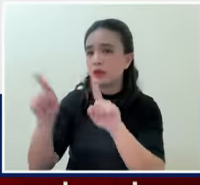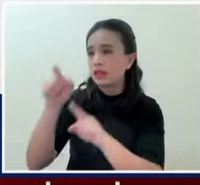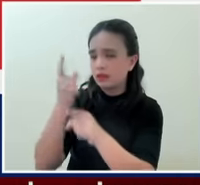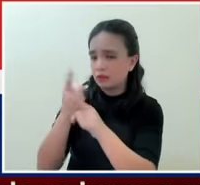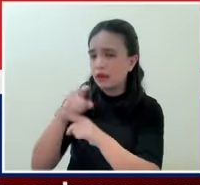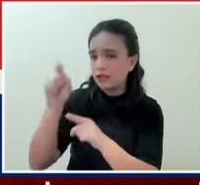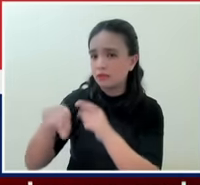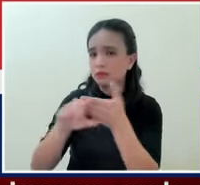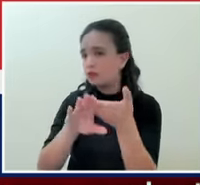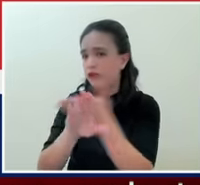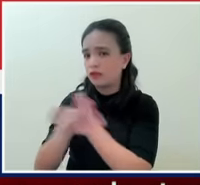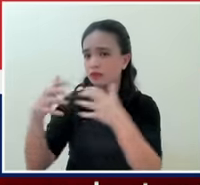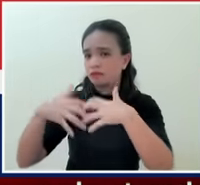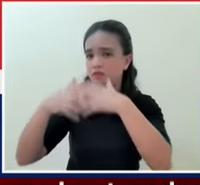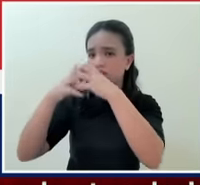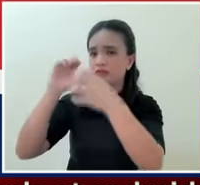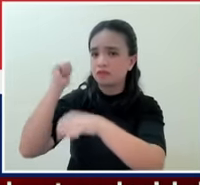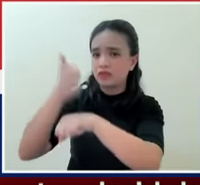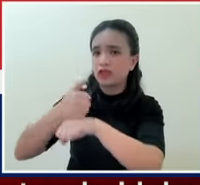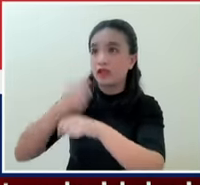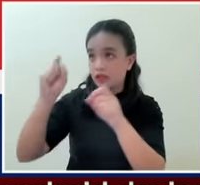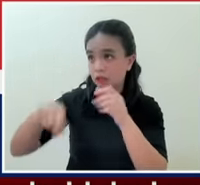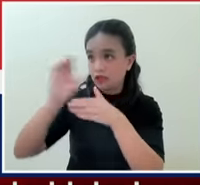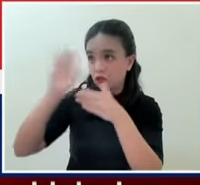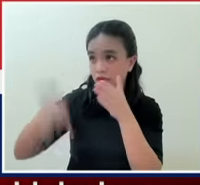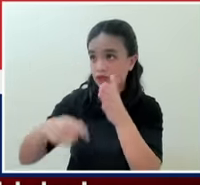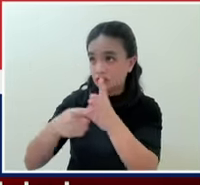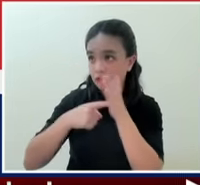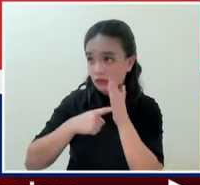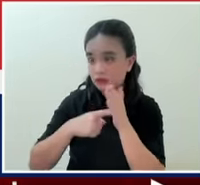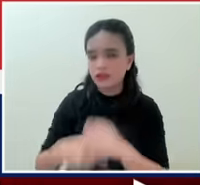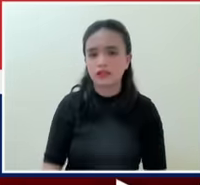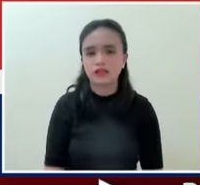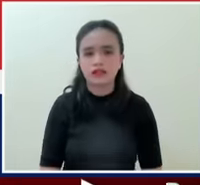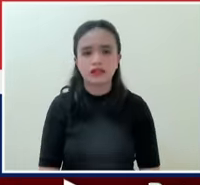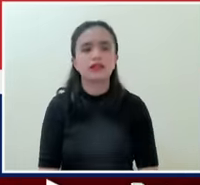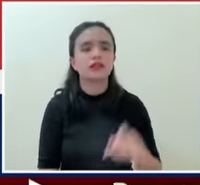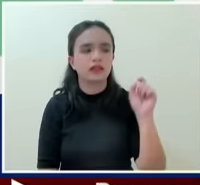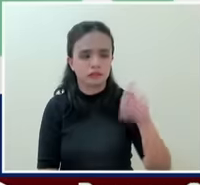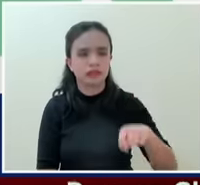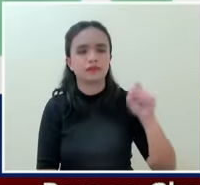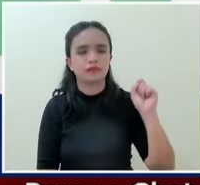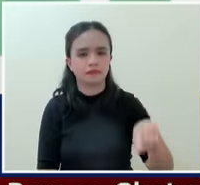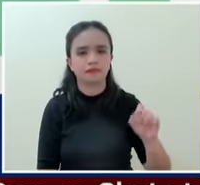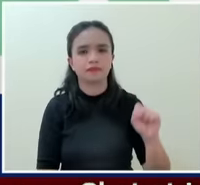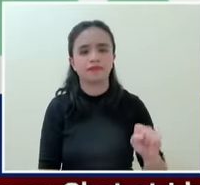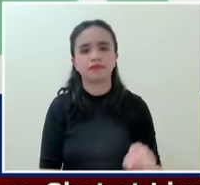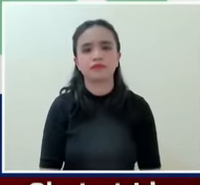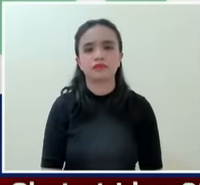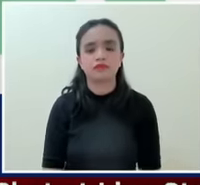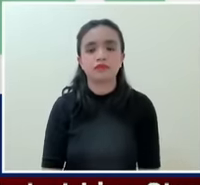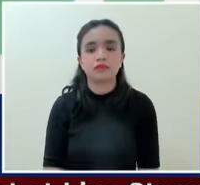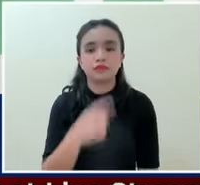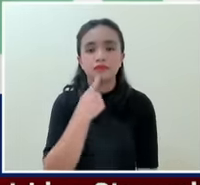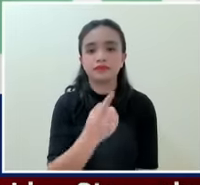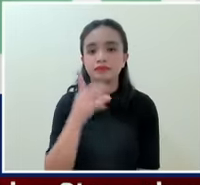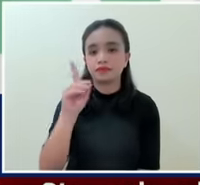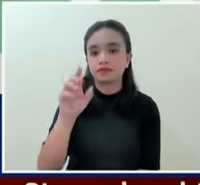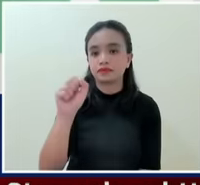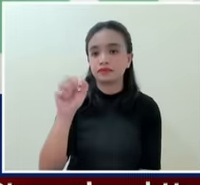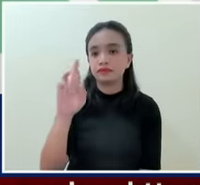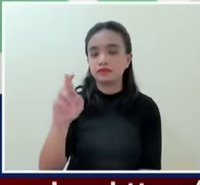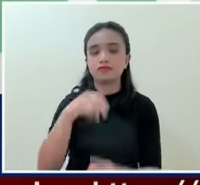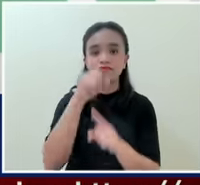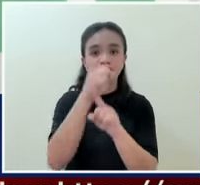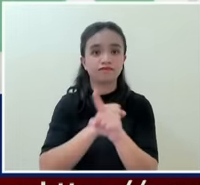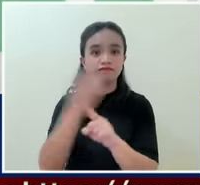bago na itayo yung mga structures, kompleto na rin sila sa requirements? Supposedly. Sa pahayag ng DNR, Setyembre pa